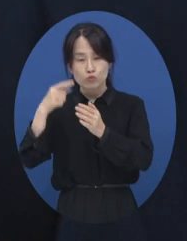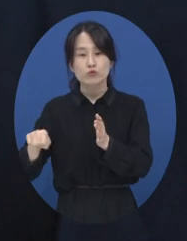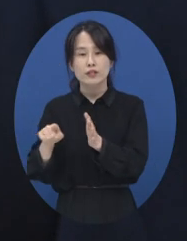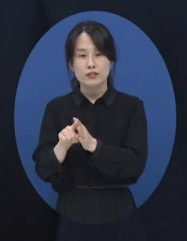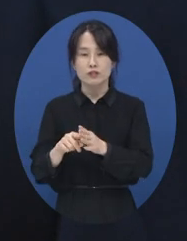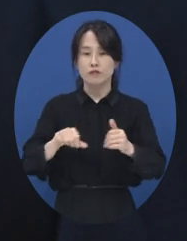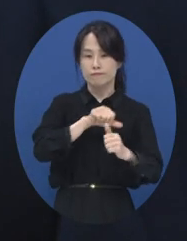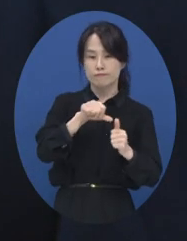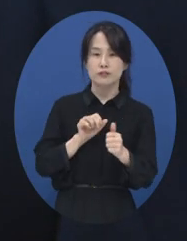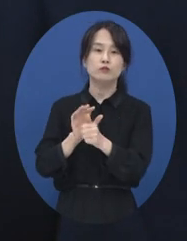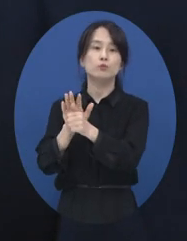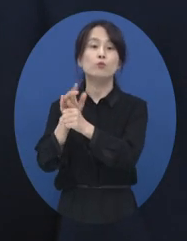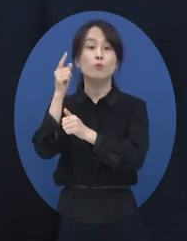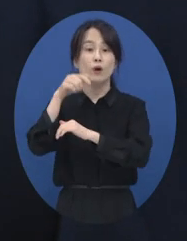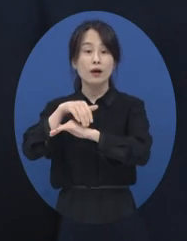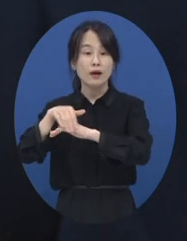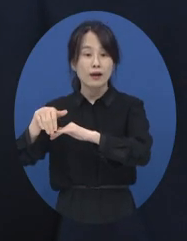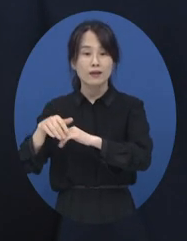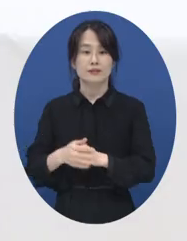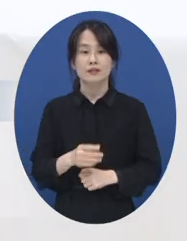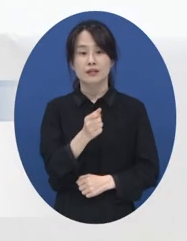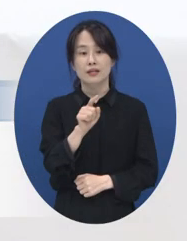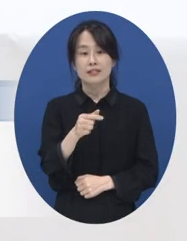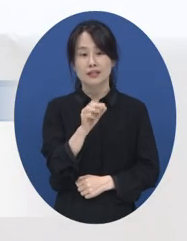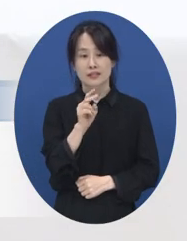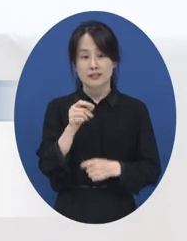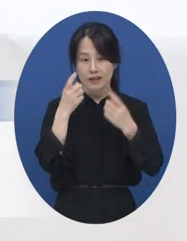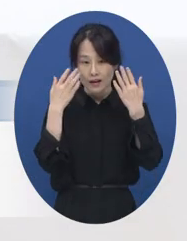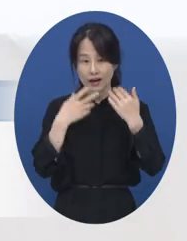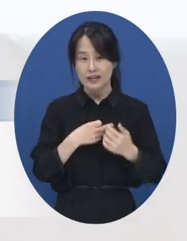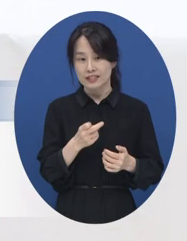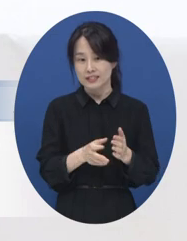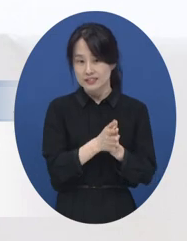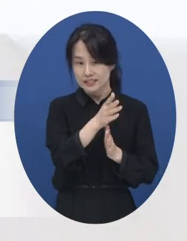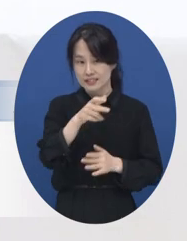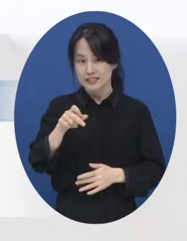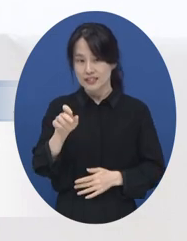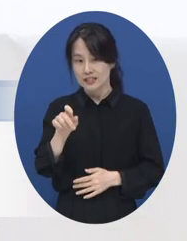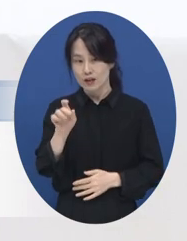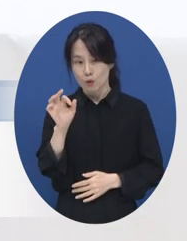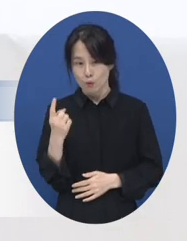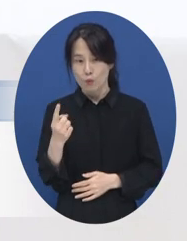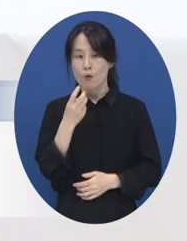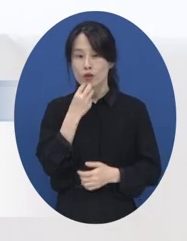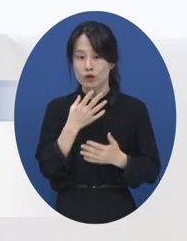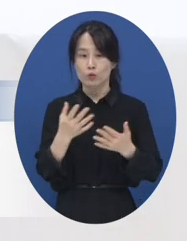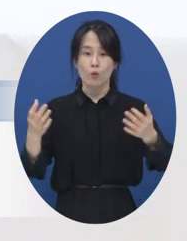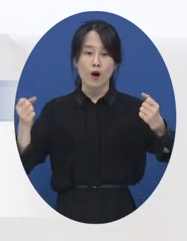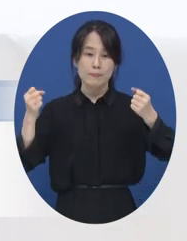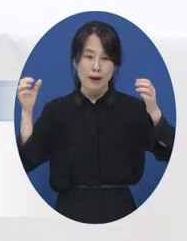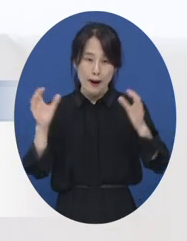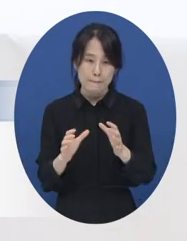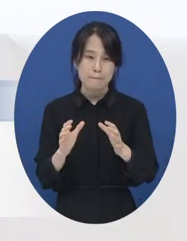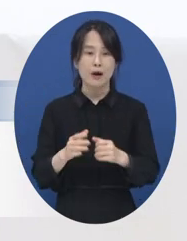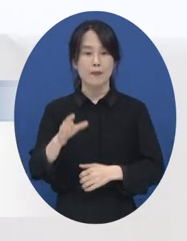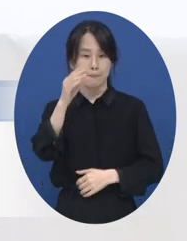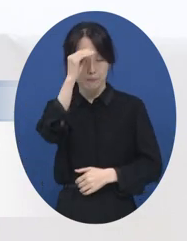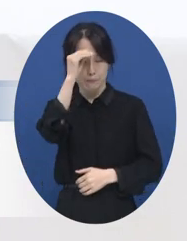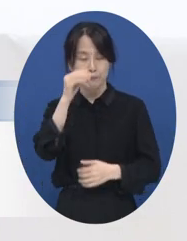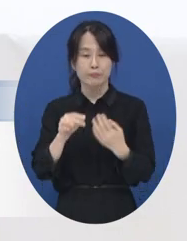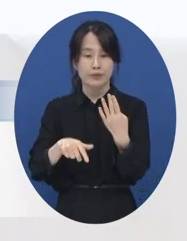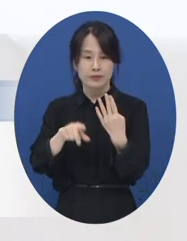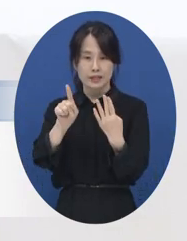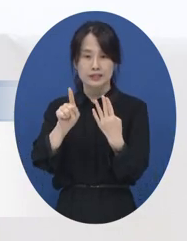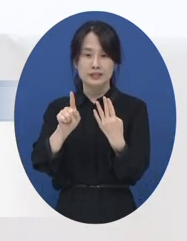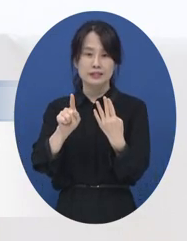있도록 행정적인 지원을 해 들어 있습니다 우리 한양대 그 다음에 안산시 또 카카오 어 또 이 경기도가 힘을